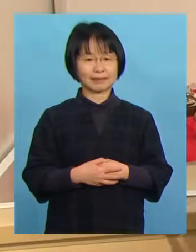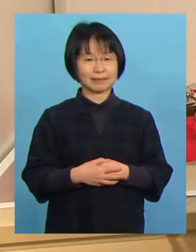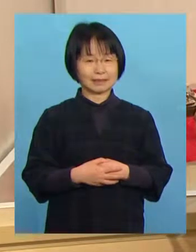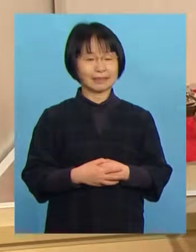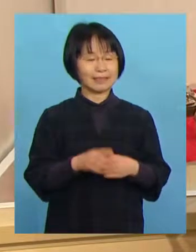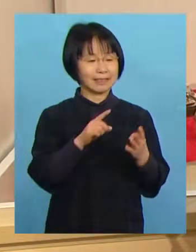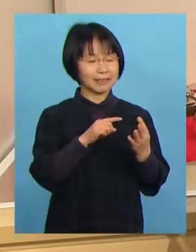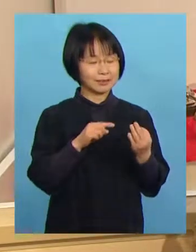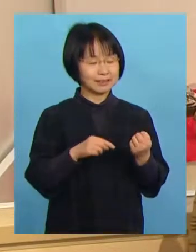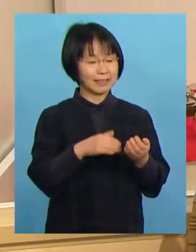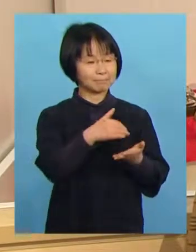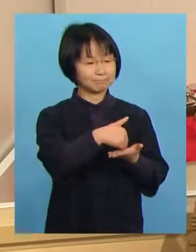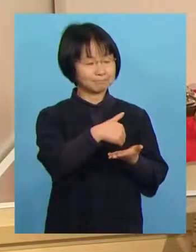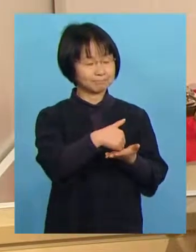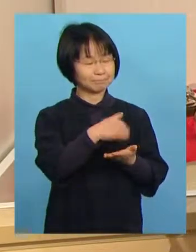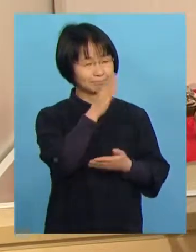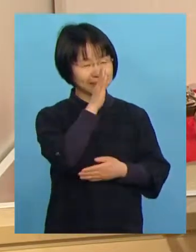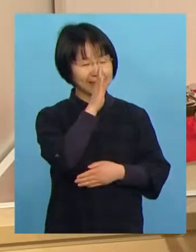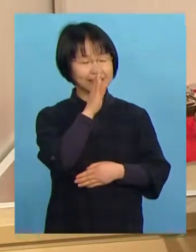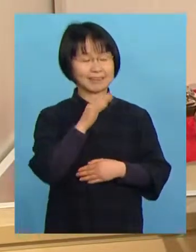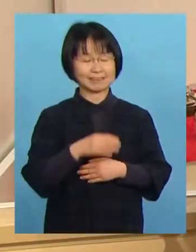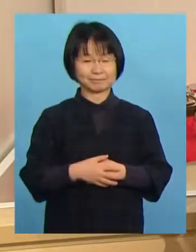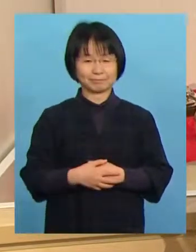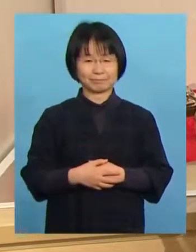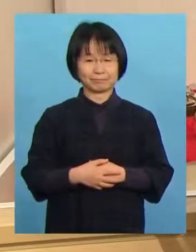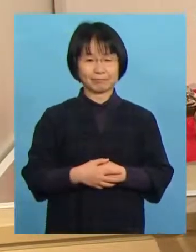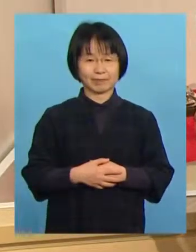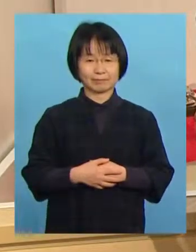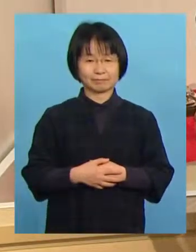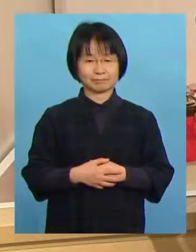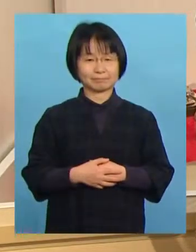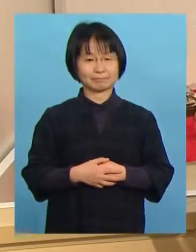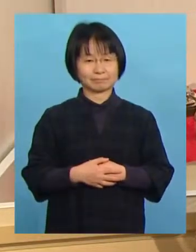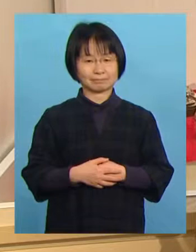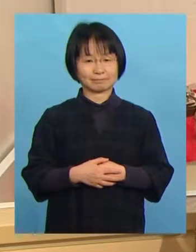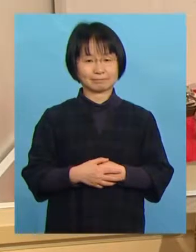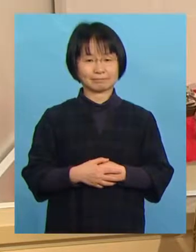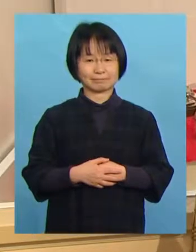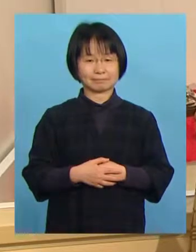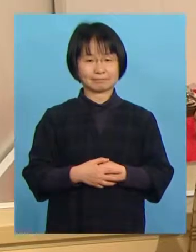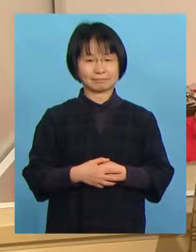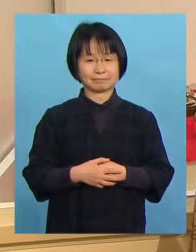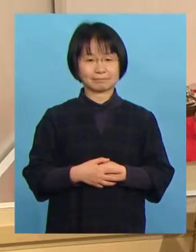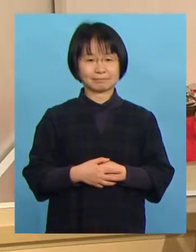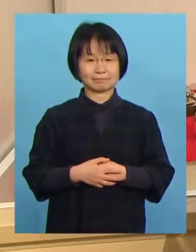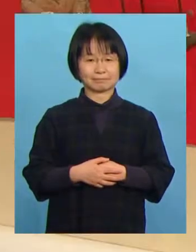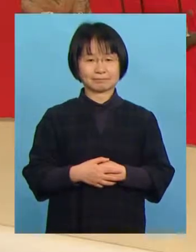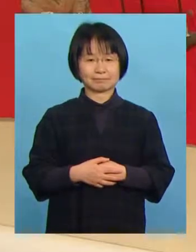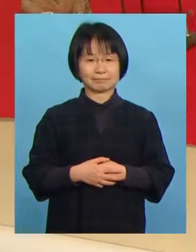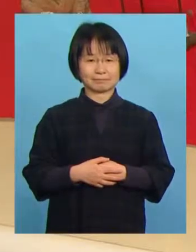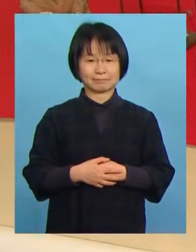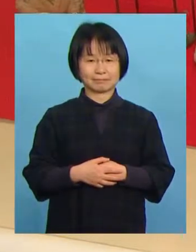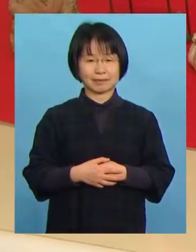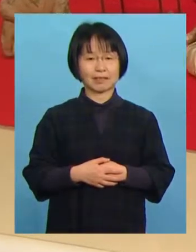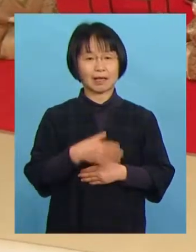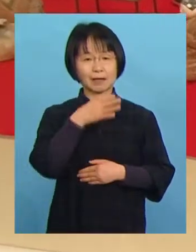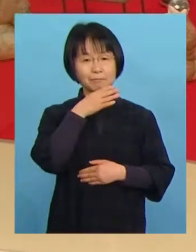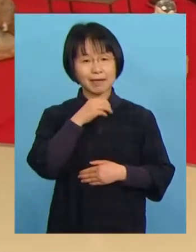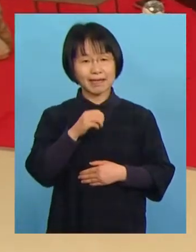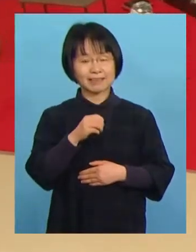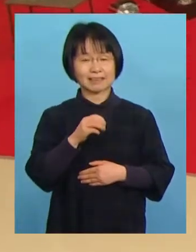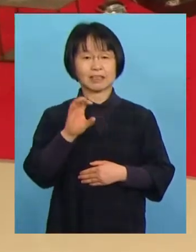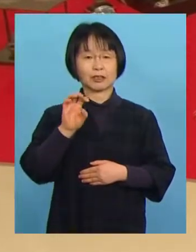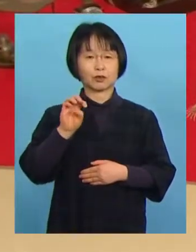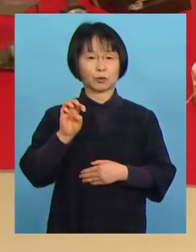も見どころをいくつか教えてください。 はい、ではこちらのひな飾りをご覧ください。 はい、 これは明治40